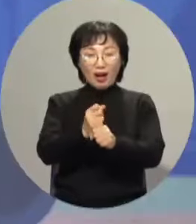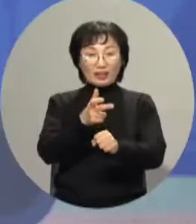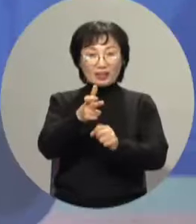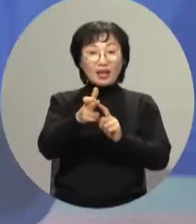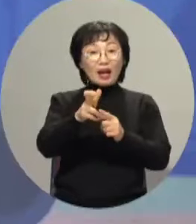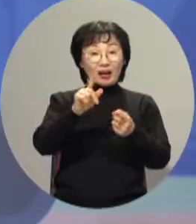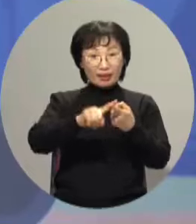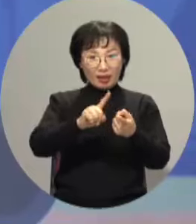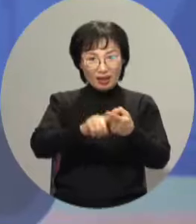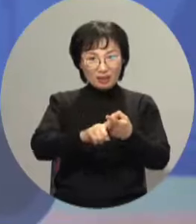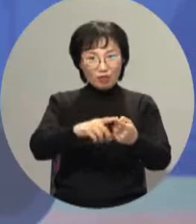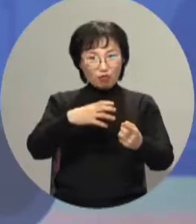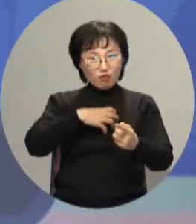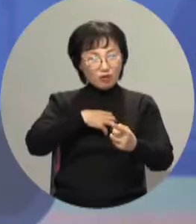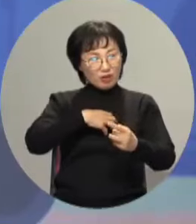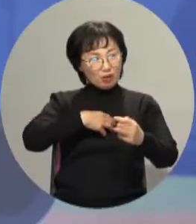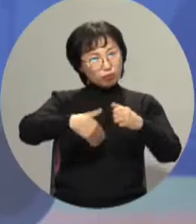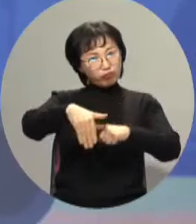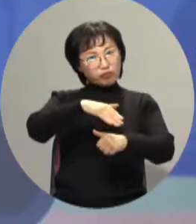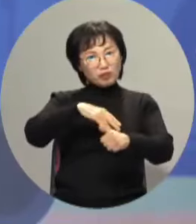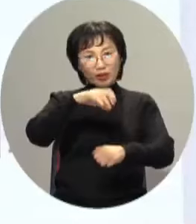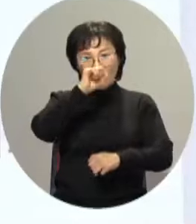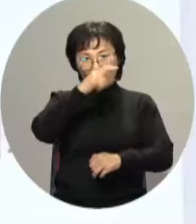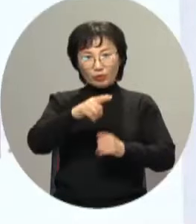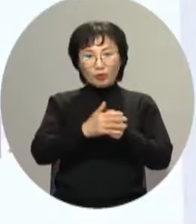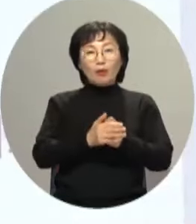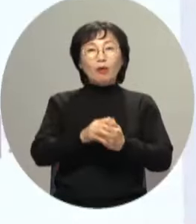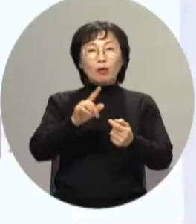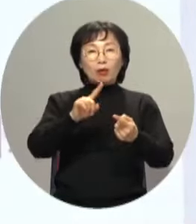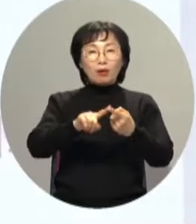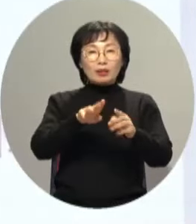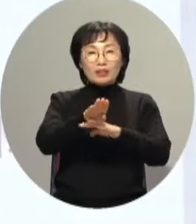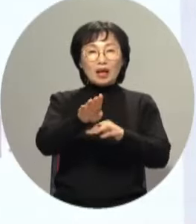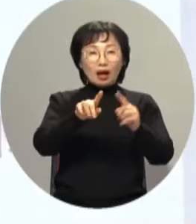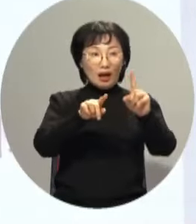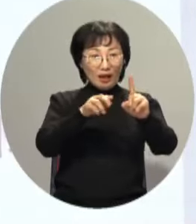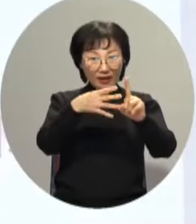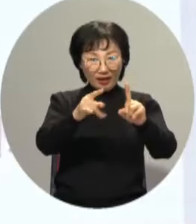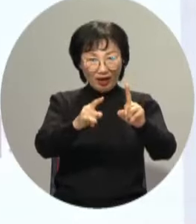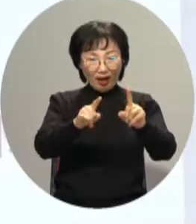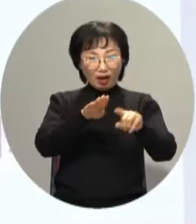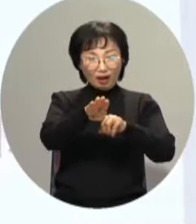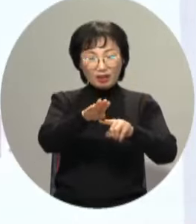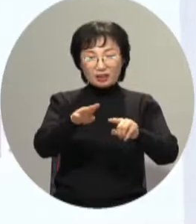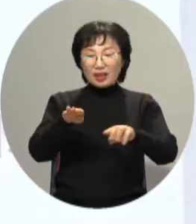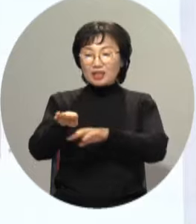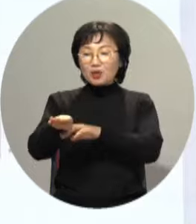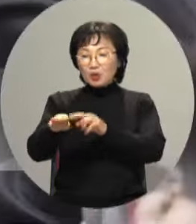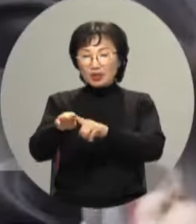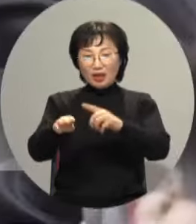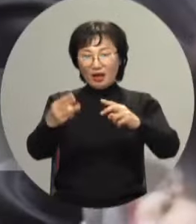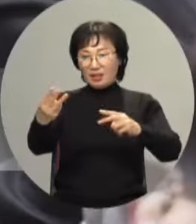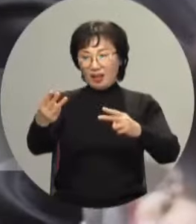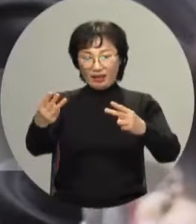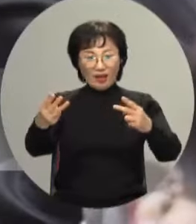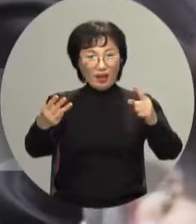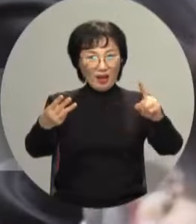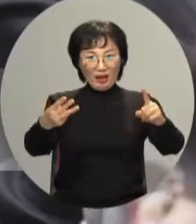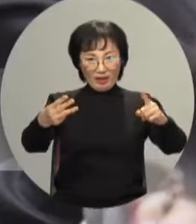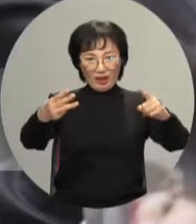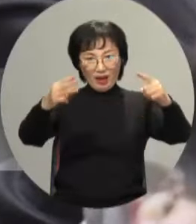상용차를 둘러싼 위기감이 깔려 있습니다. 상용차는 한 대당 가격이 승용차 3대 이상과 맞먹을